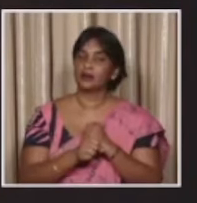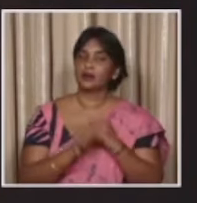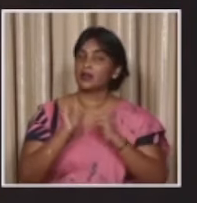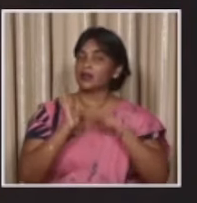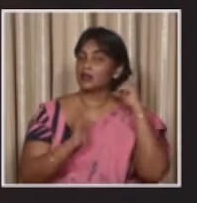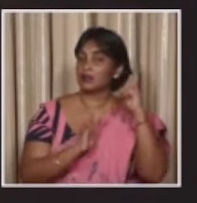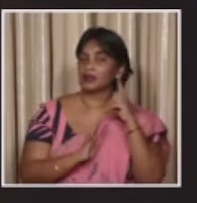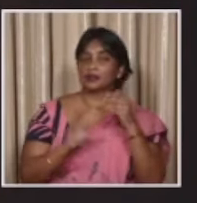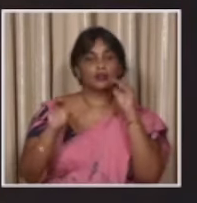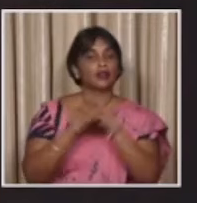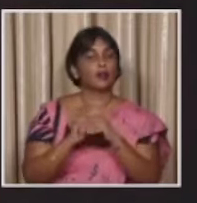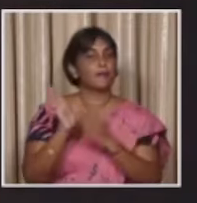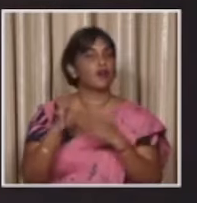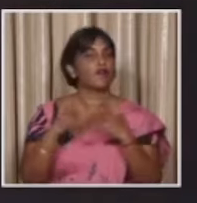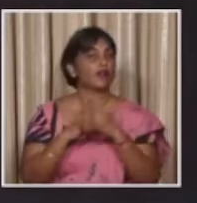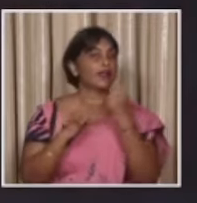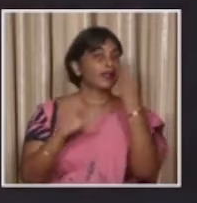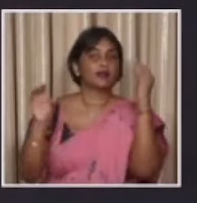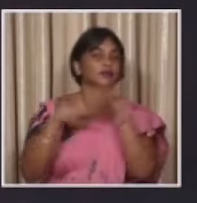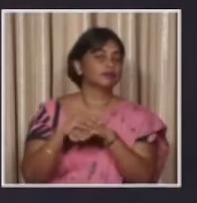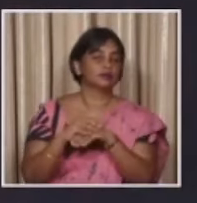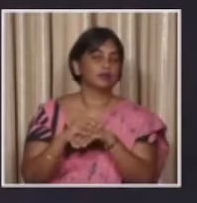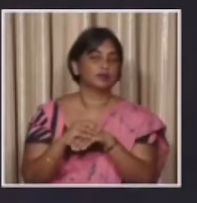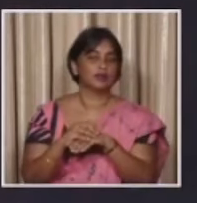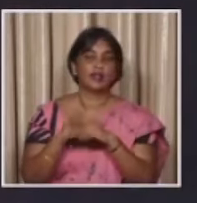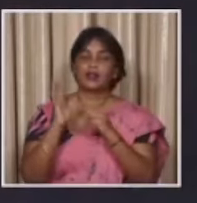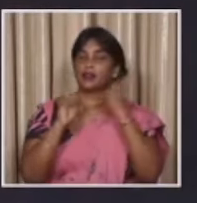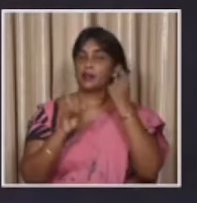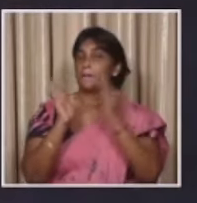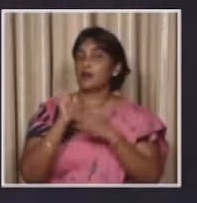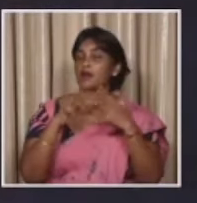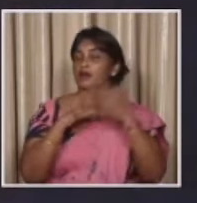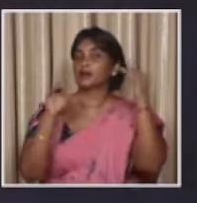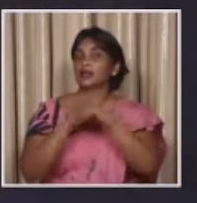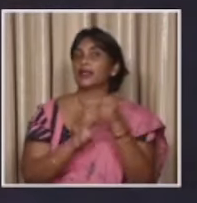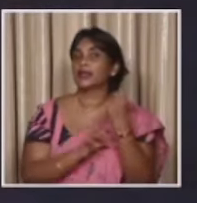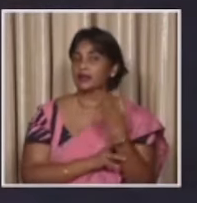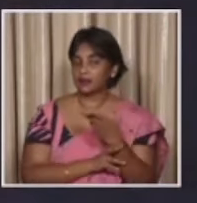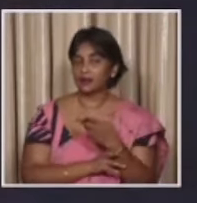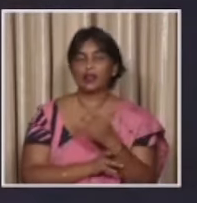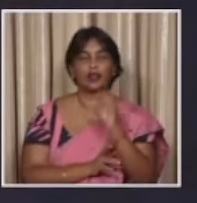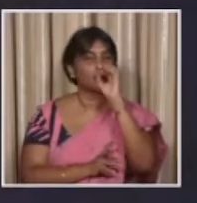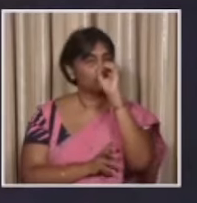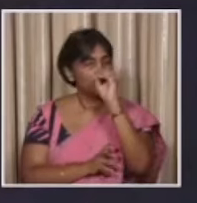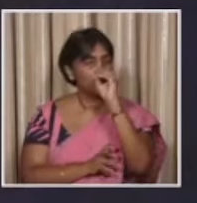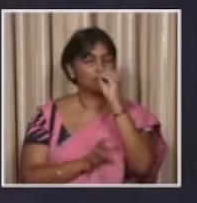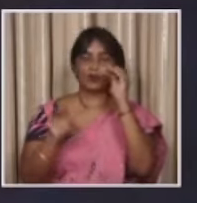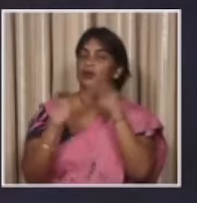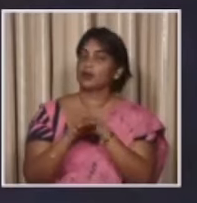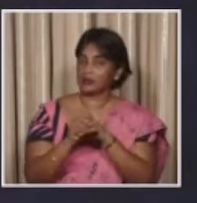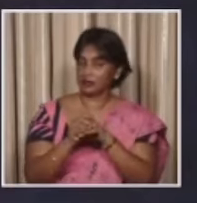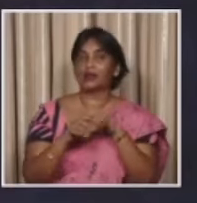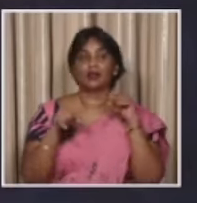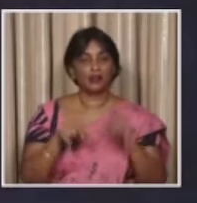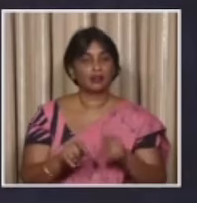ජාතික පද්ධතියට මෙගොඩ් ගියක් එකතු කරාද කියලා. ජාතික පද්ධතියට ගියත් එකතු කරේ. බින්දුවක් එකතු කරලා අද